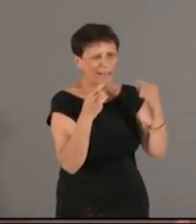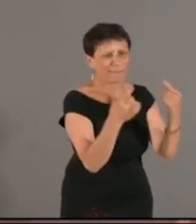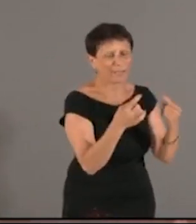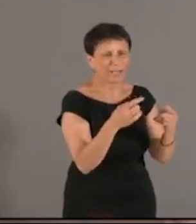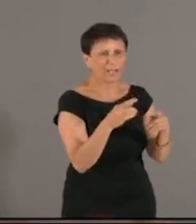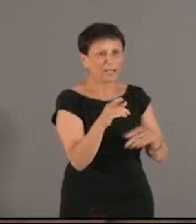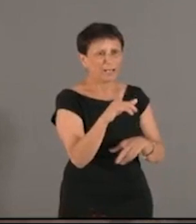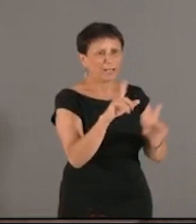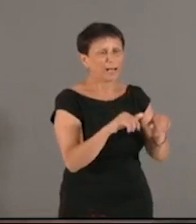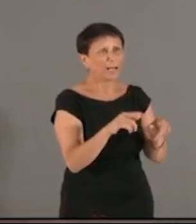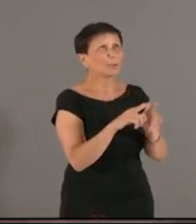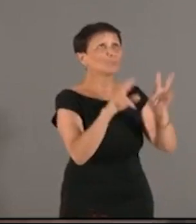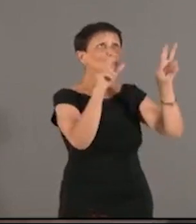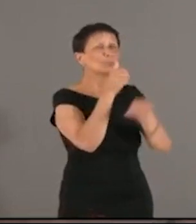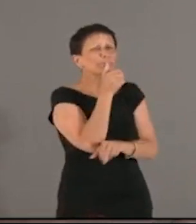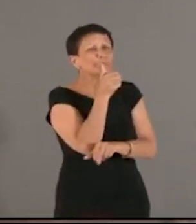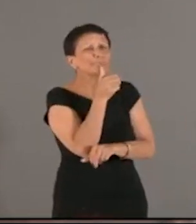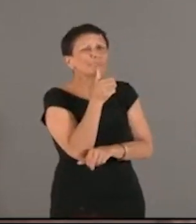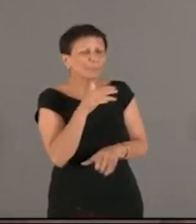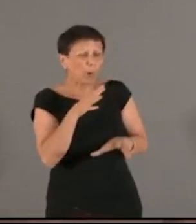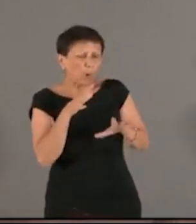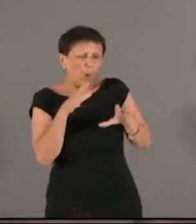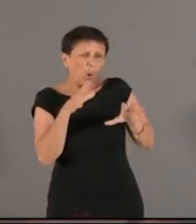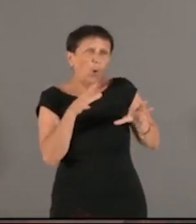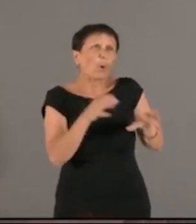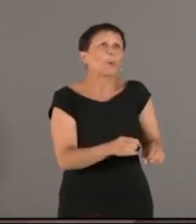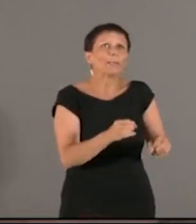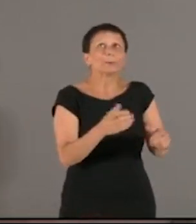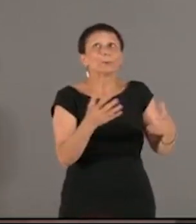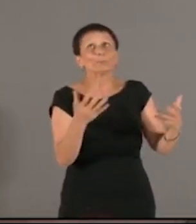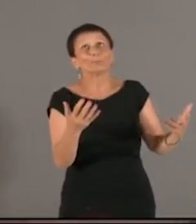une véritable occupation